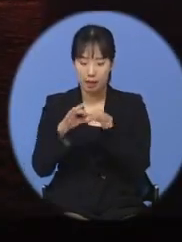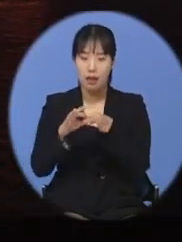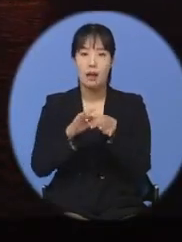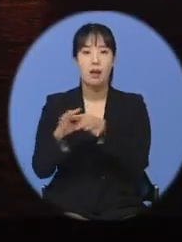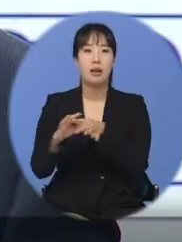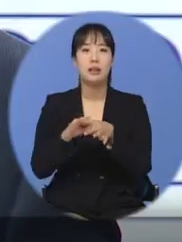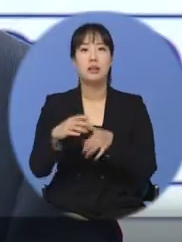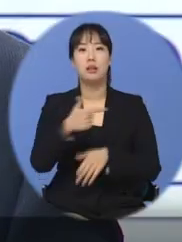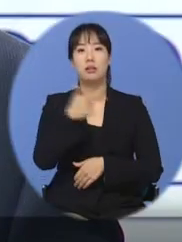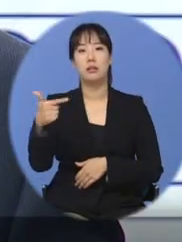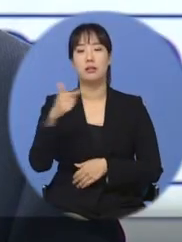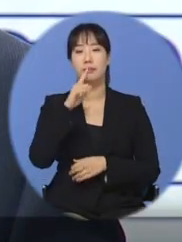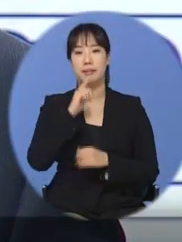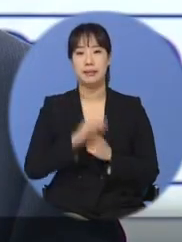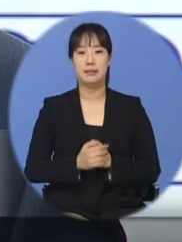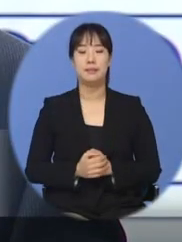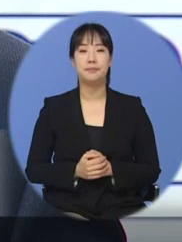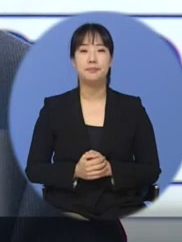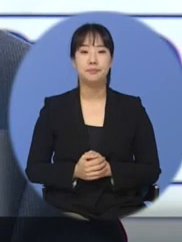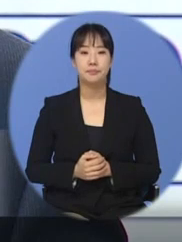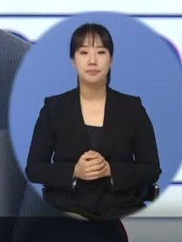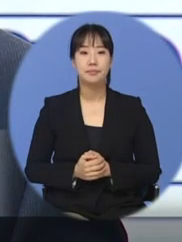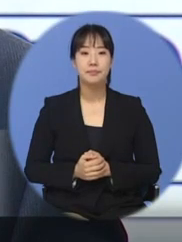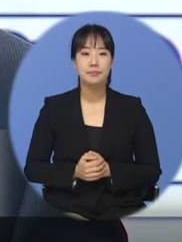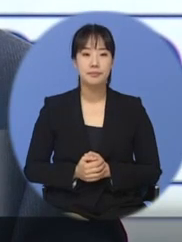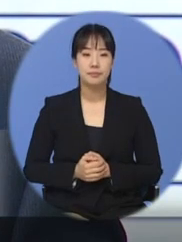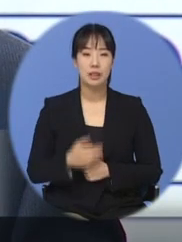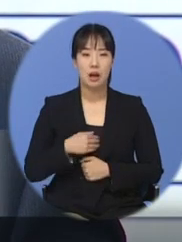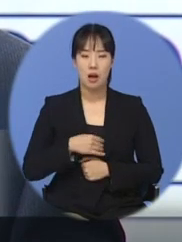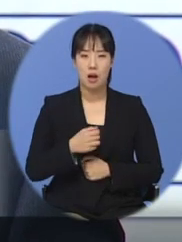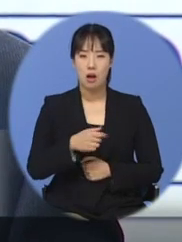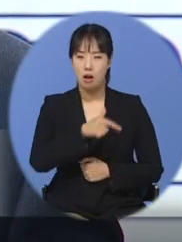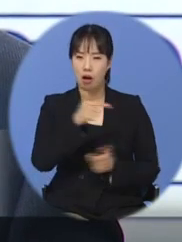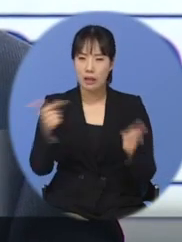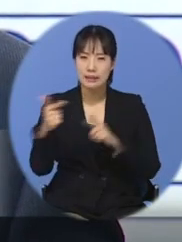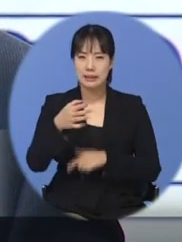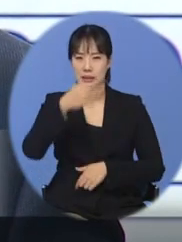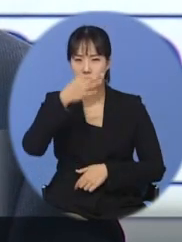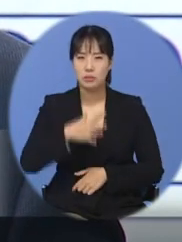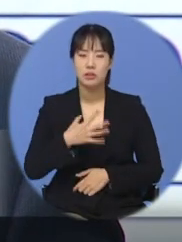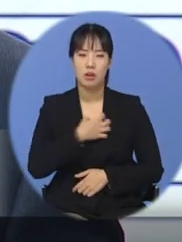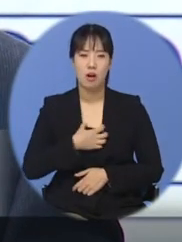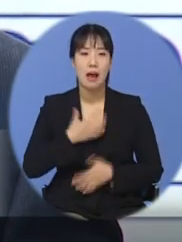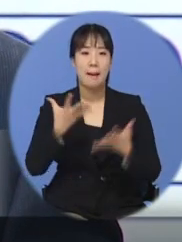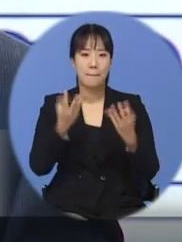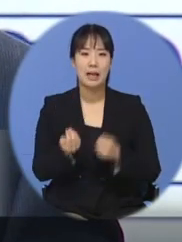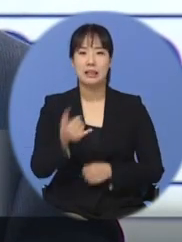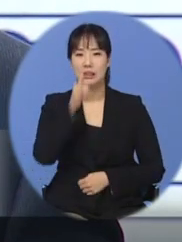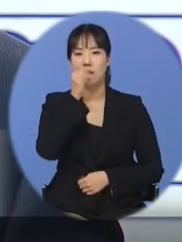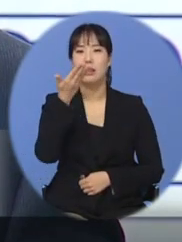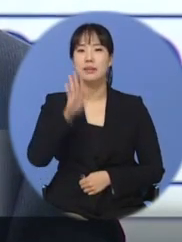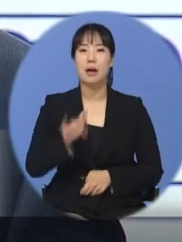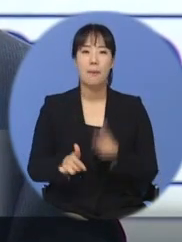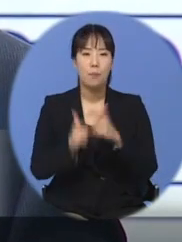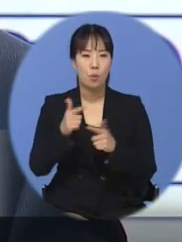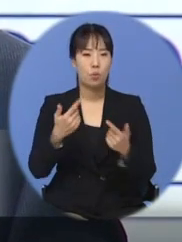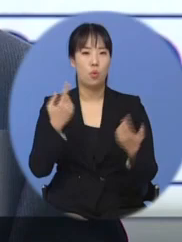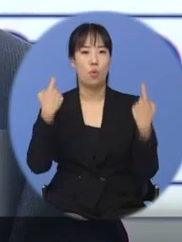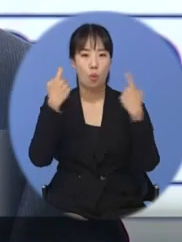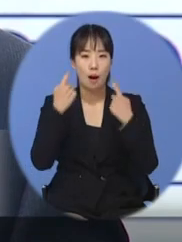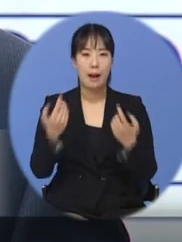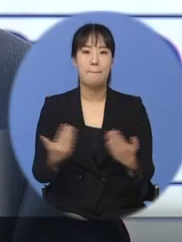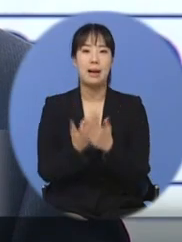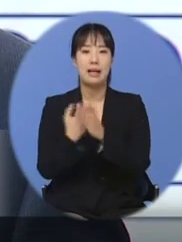작용했습니다. 힘든 고비가 여러 차례 있었지만은 목포 관광 발전의 잠재력, 다양한 유무형의 관광